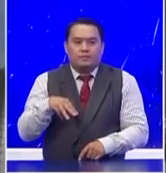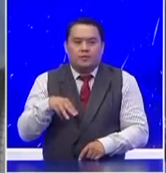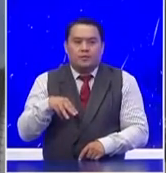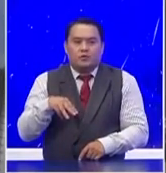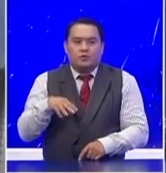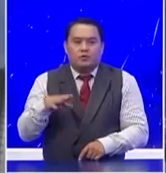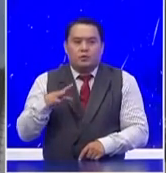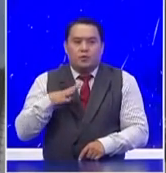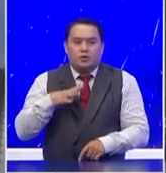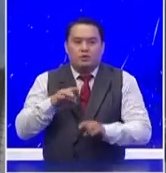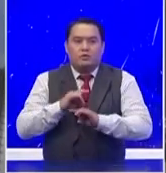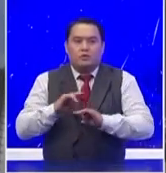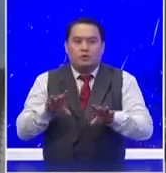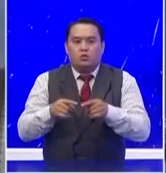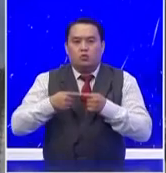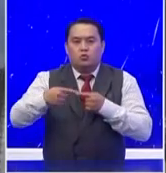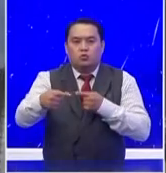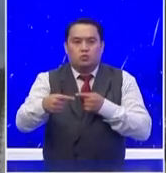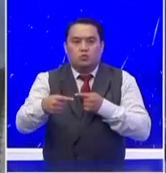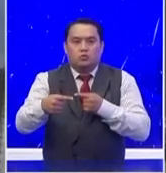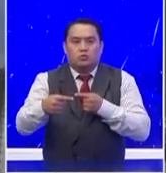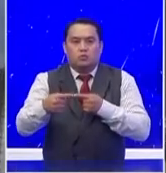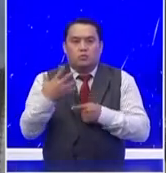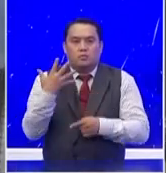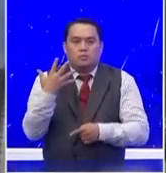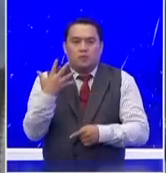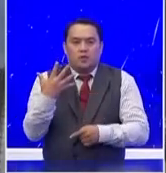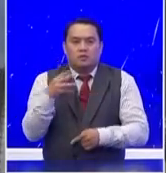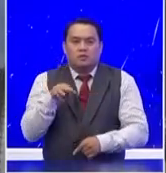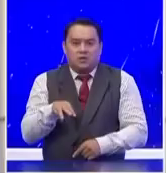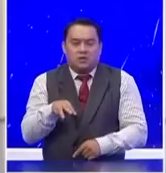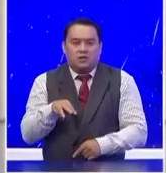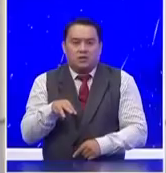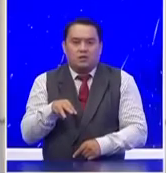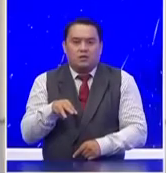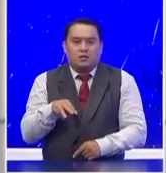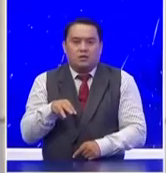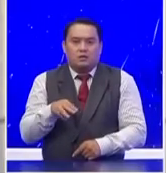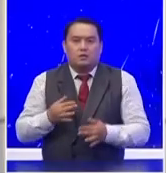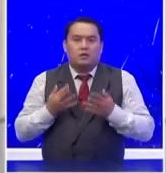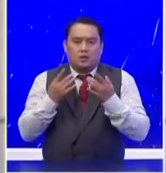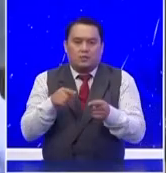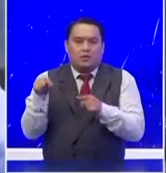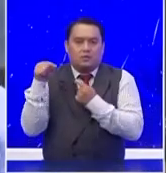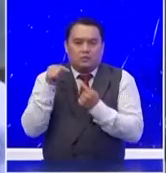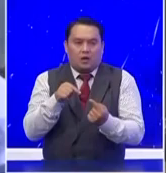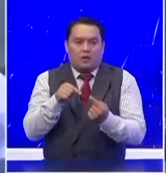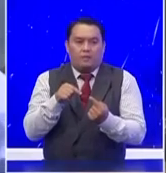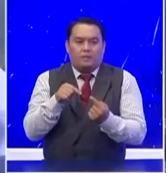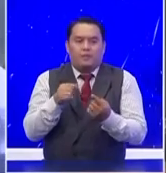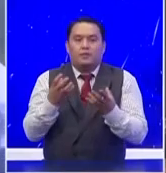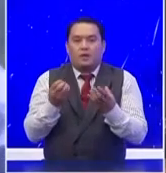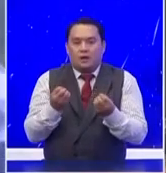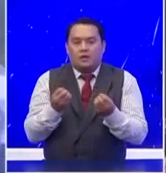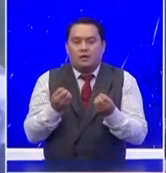болды. Ұзындығы ені 5 метр. Ол талапқа сай. Одан бөлек тағы да